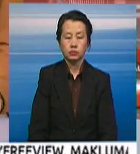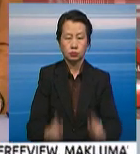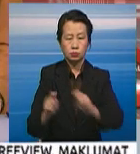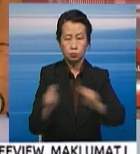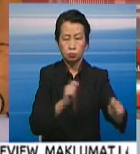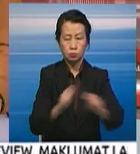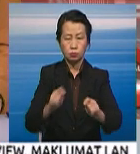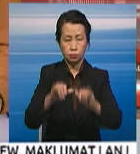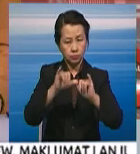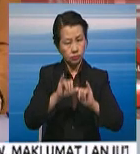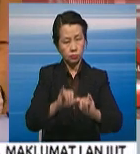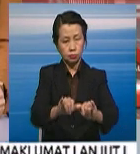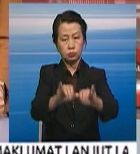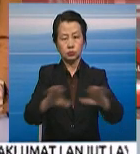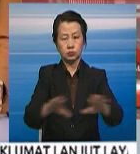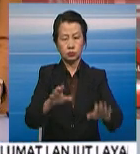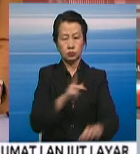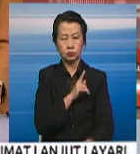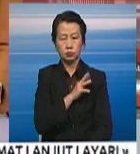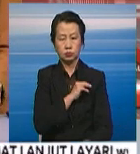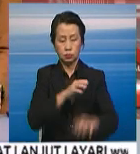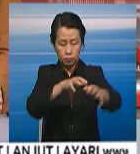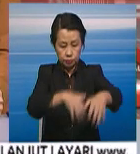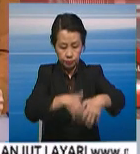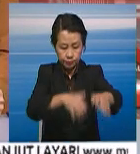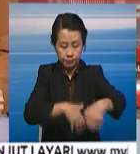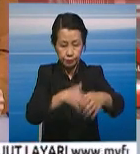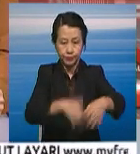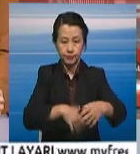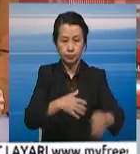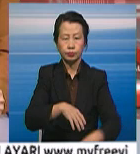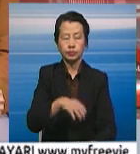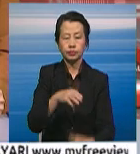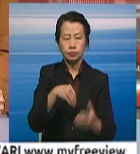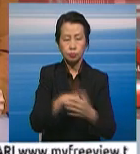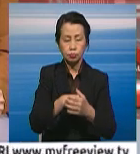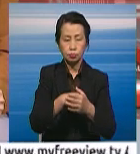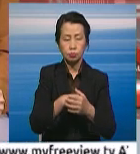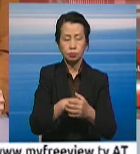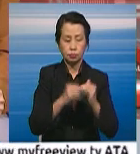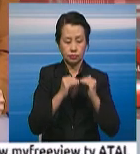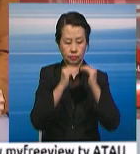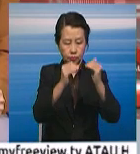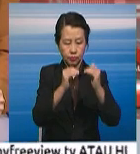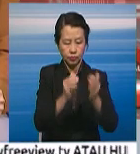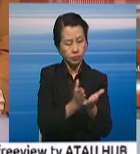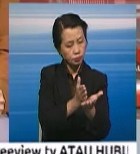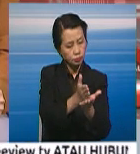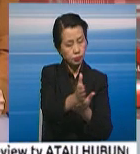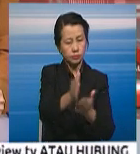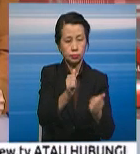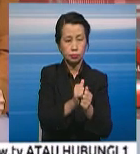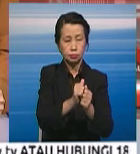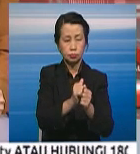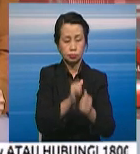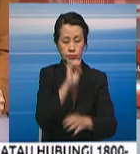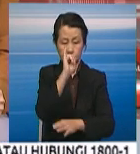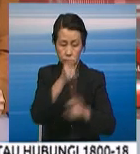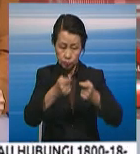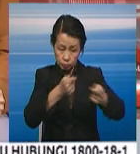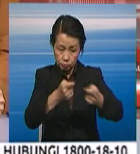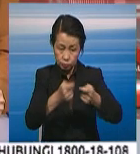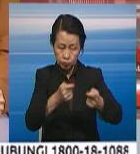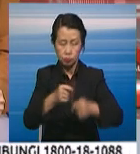Tindakan konsisten dilaksanakan Kementerian Pertanian dan Industri Asas Tani dalam usaha meningkatkan ketelusan dan menjamin tadbir